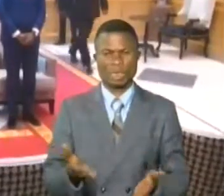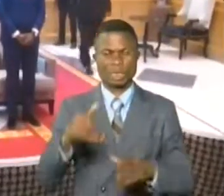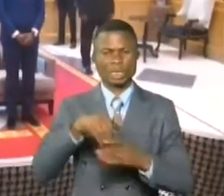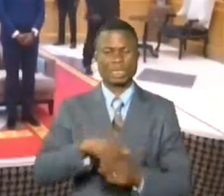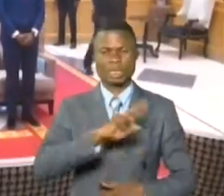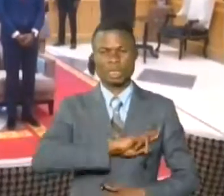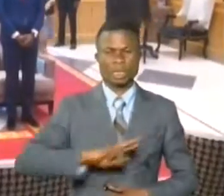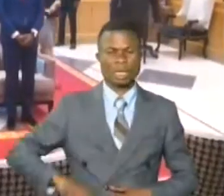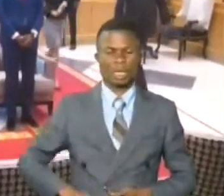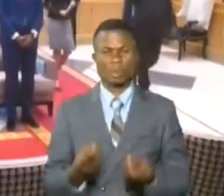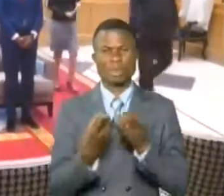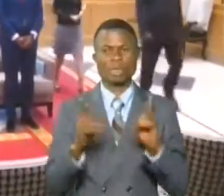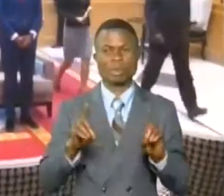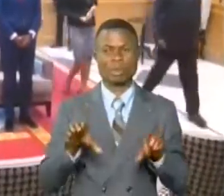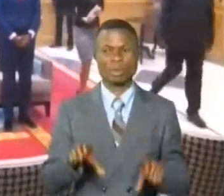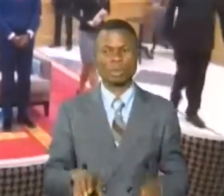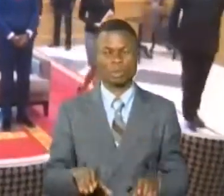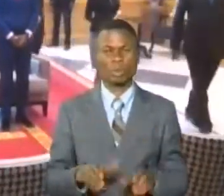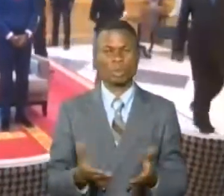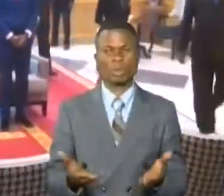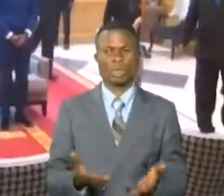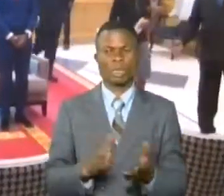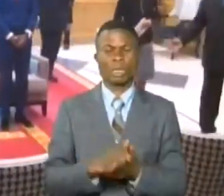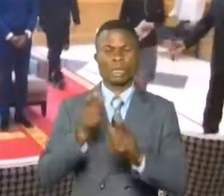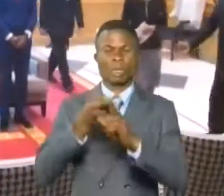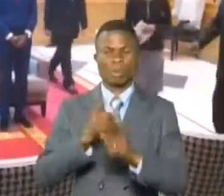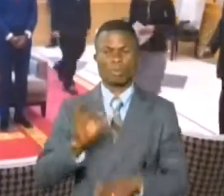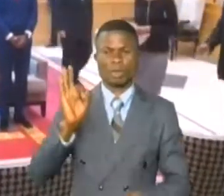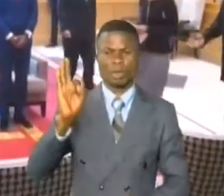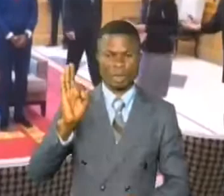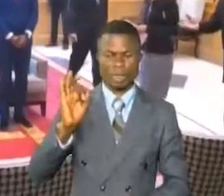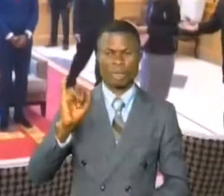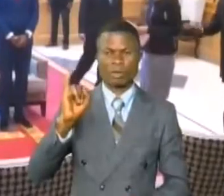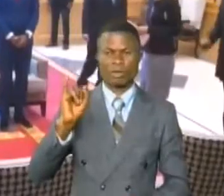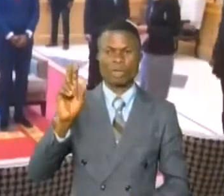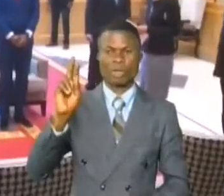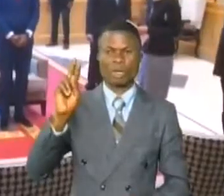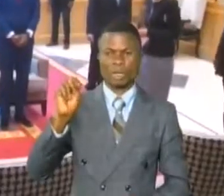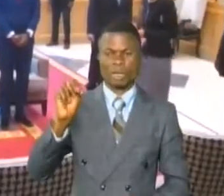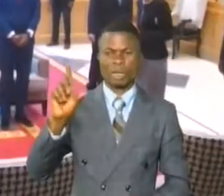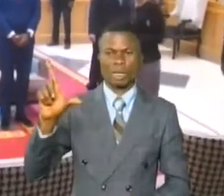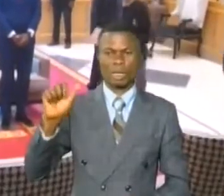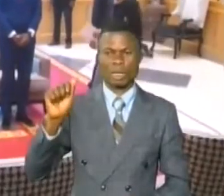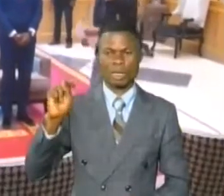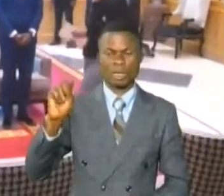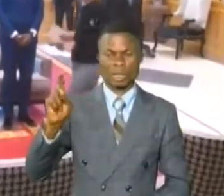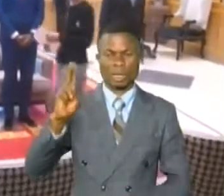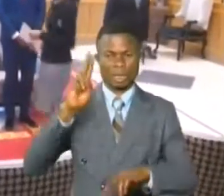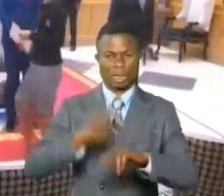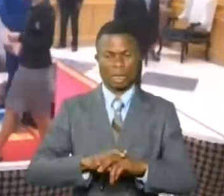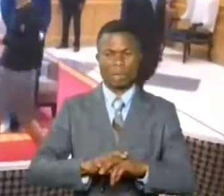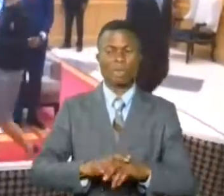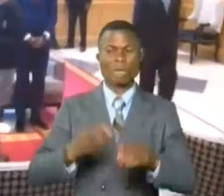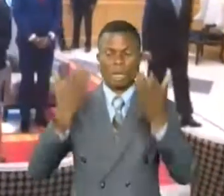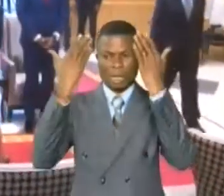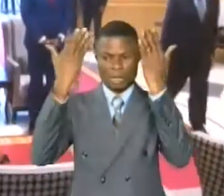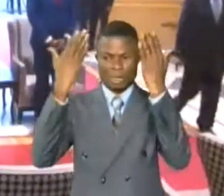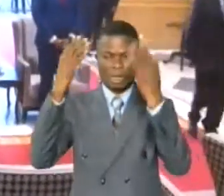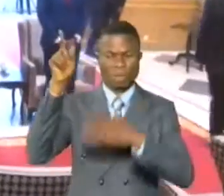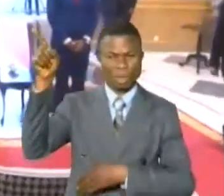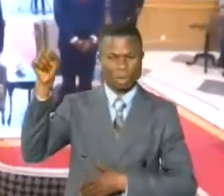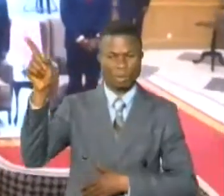et plénipotentiaire de la République de Finlande en RDC. Elle réside à Lusaka en Zambie. La